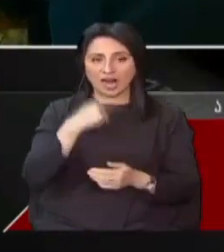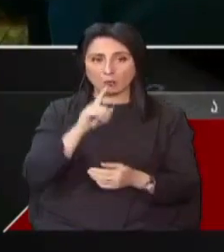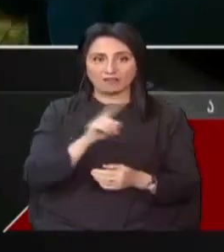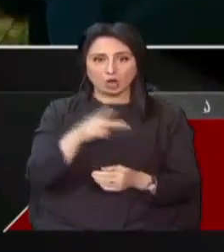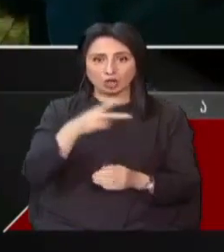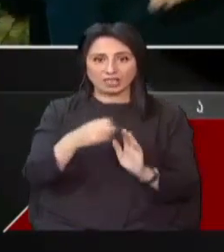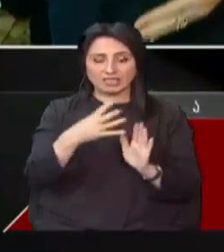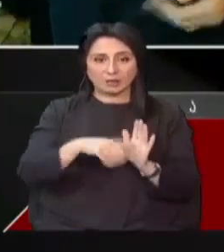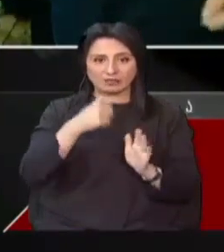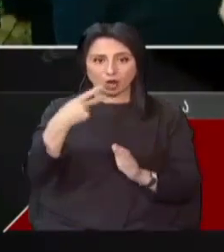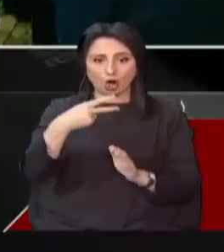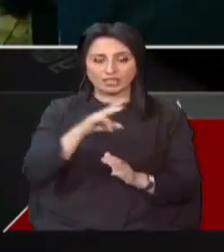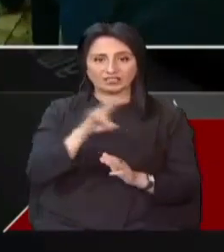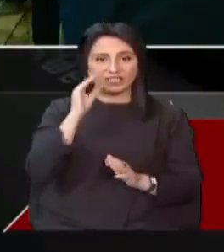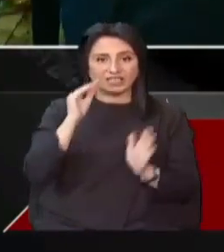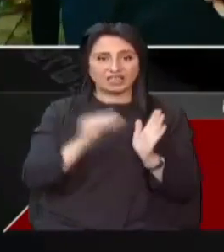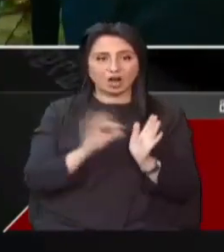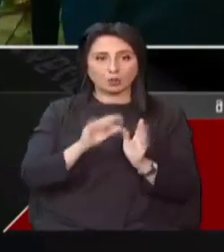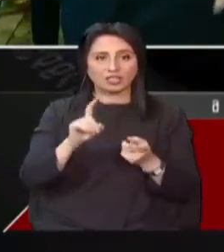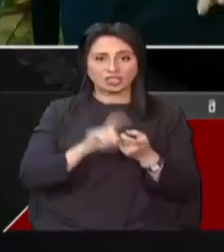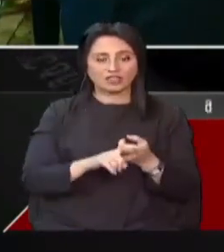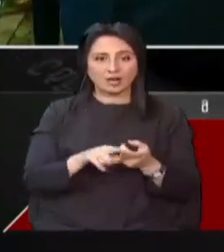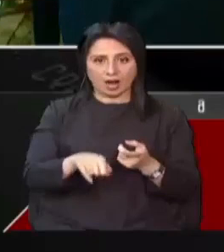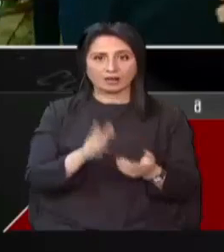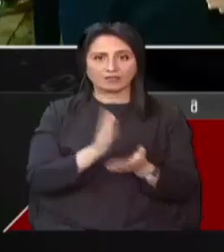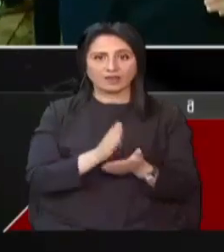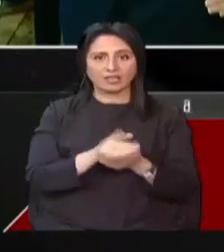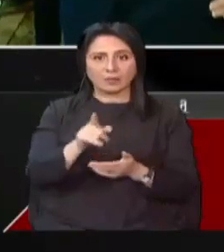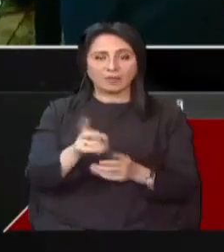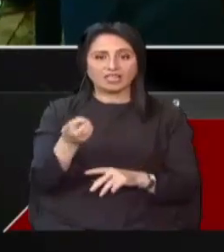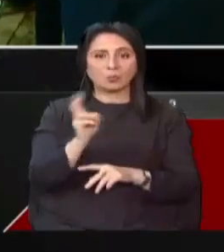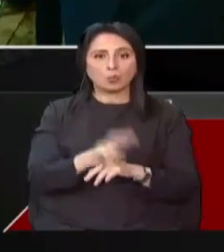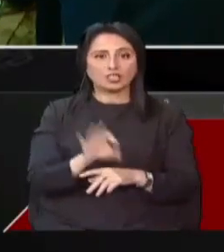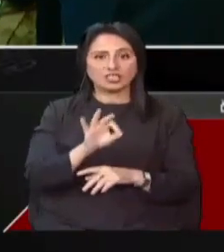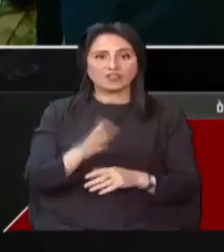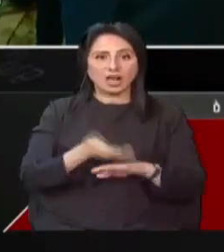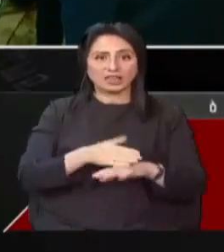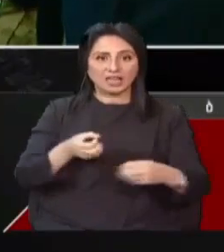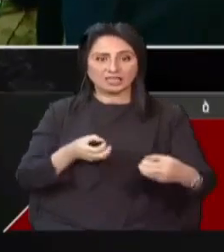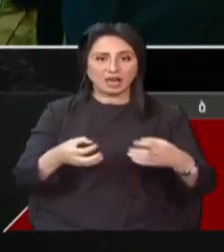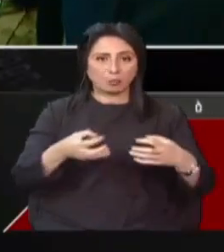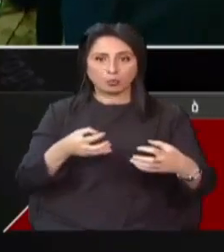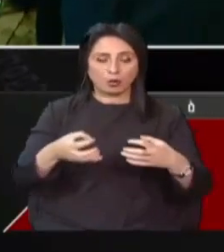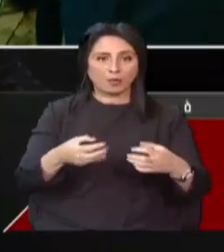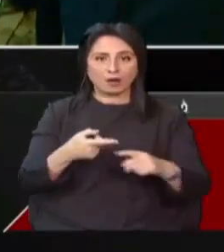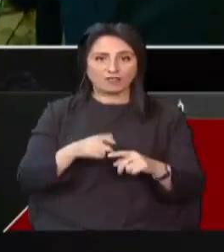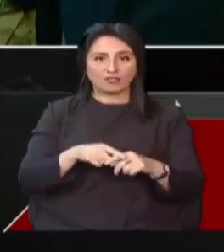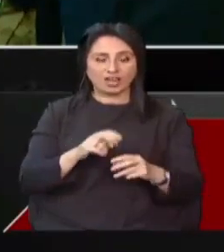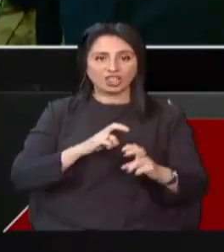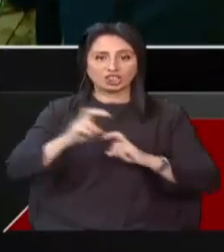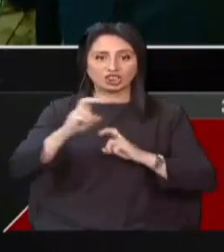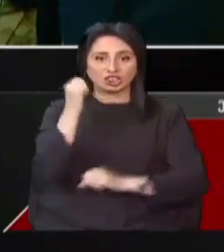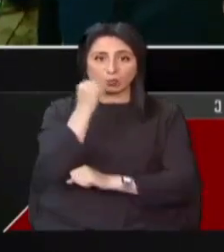bende rom orietat ramete trei soții unisis tarik tanda cap și rabit im hope bian ac, mat mosu asgar pauli daza buloba mohua vina idana